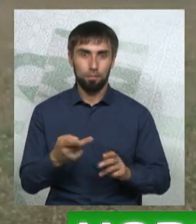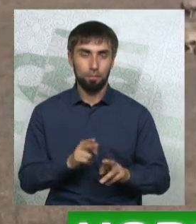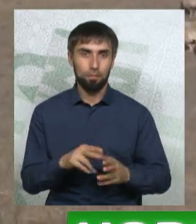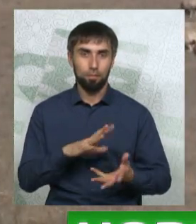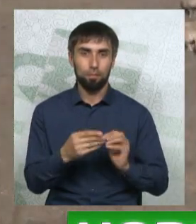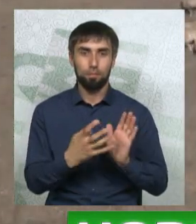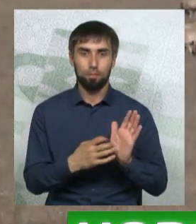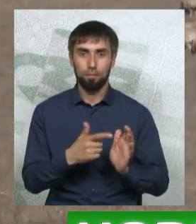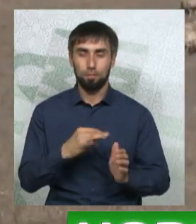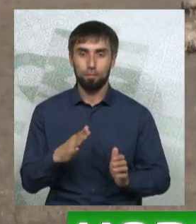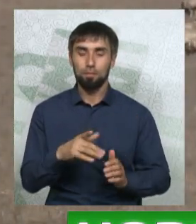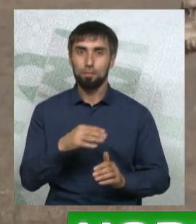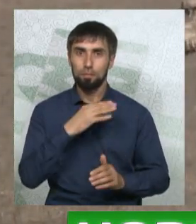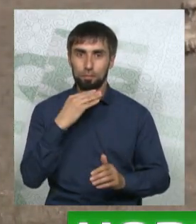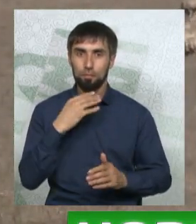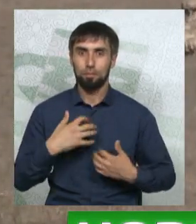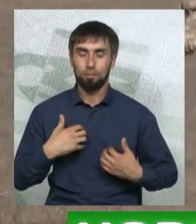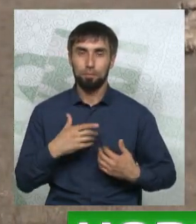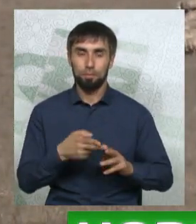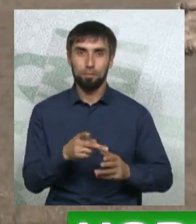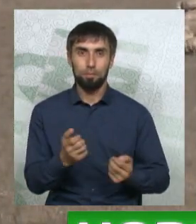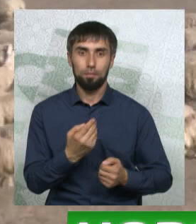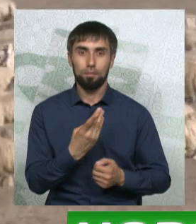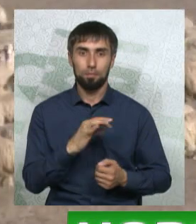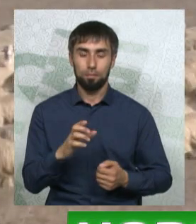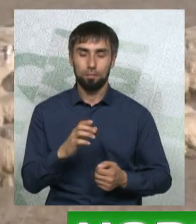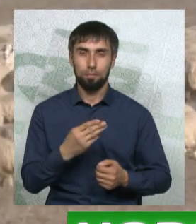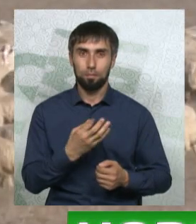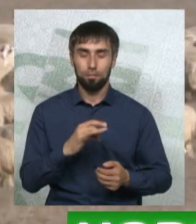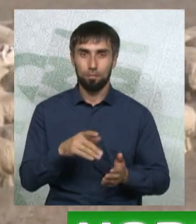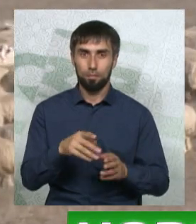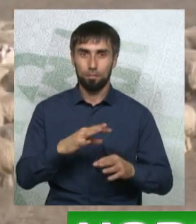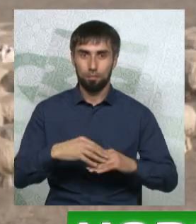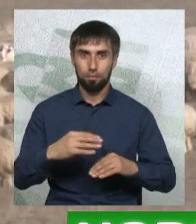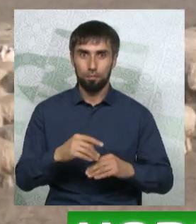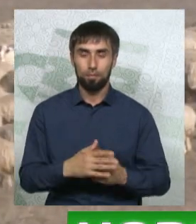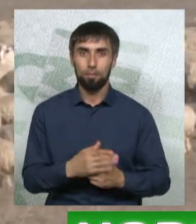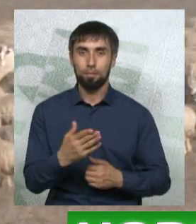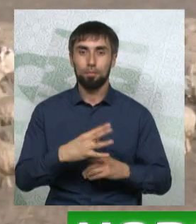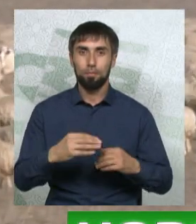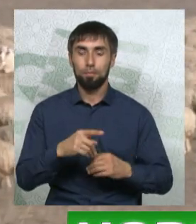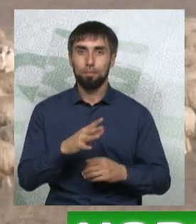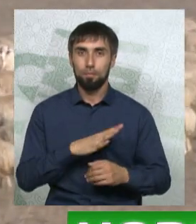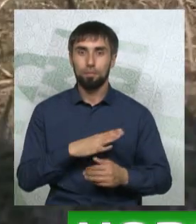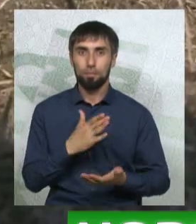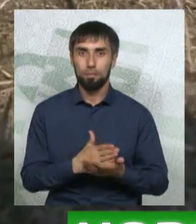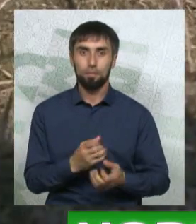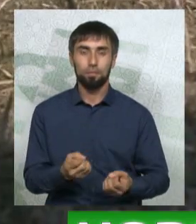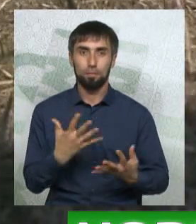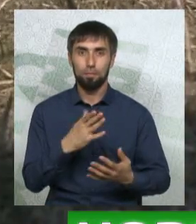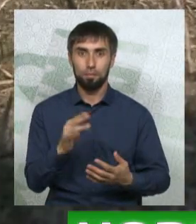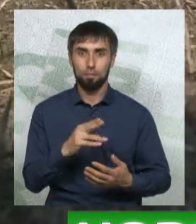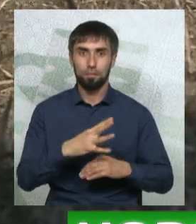900 голов. Помимо мяса, в животноводстве получают и шерсть, которую затем используют в различных производствах. Существует несколько